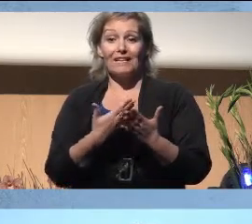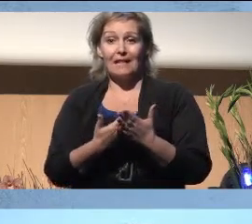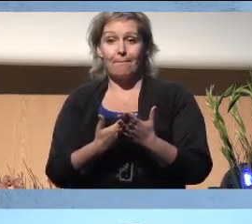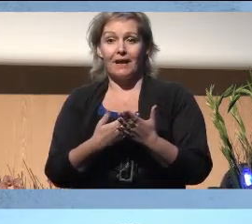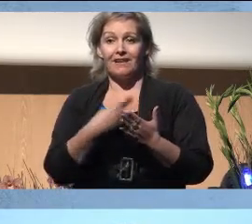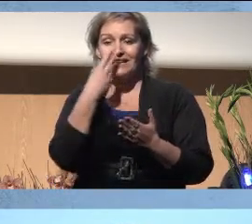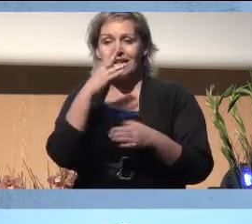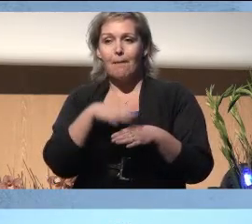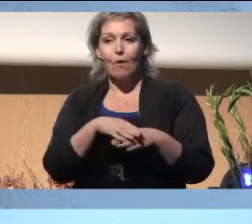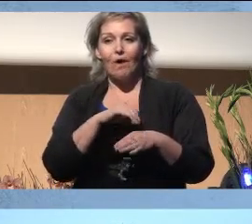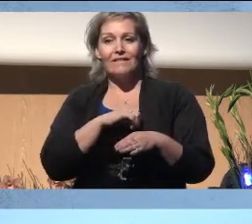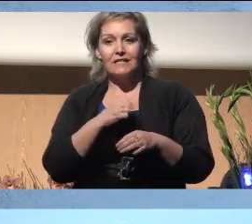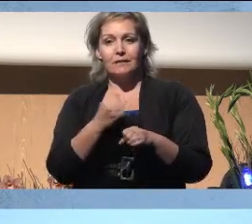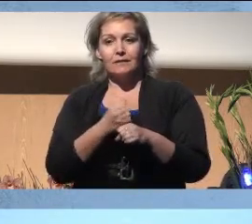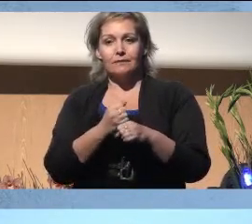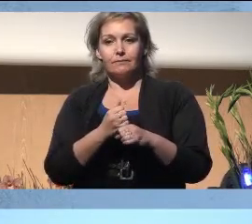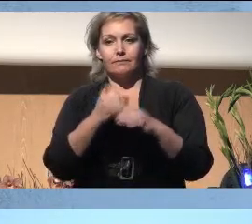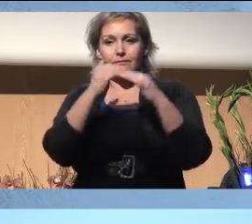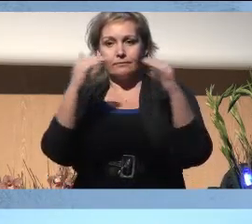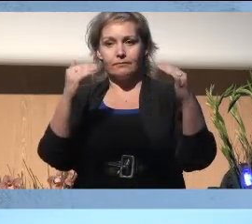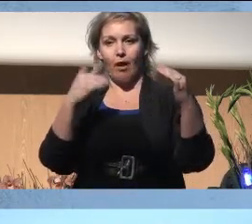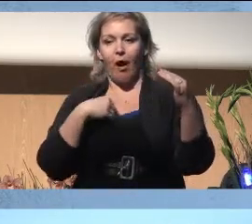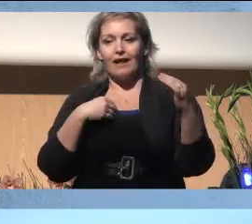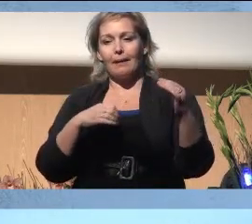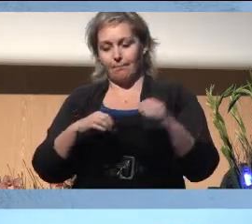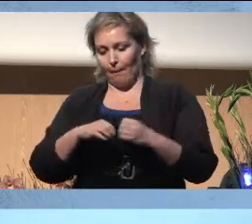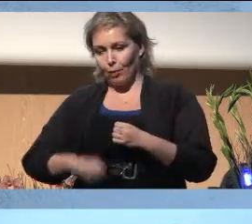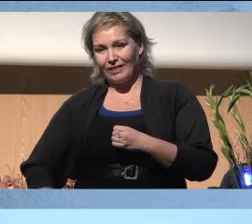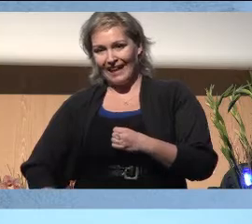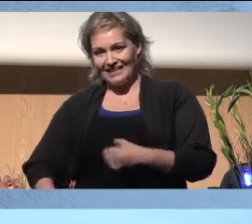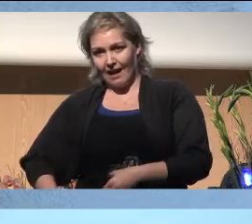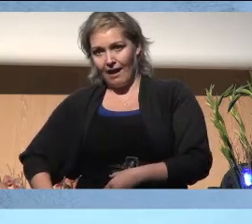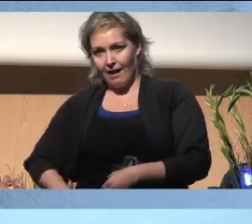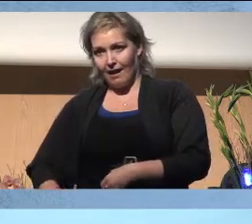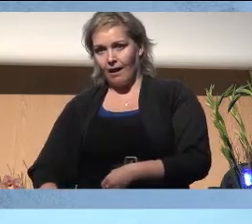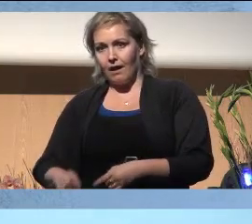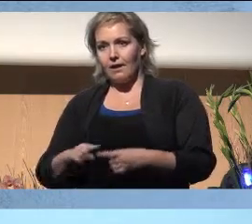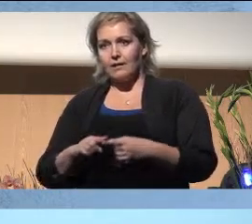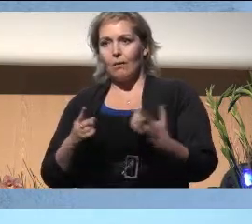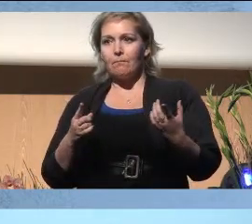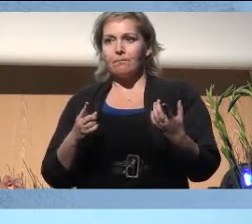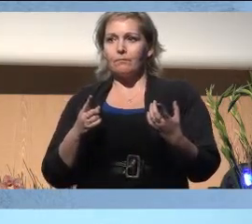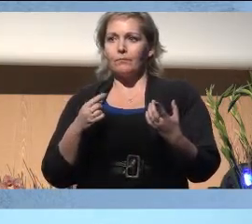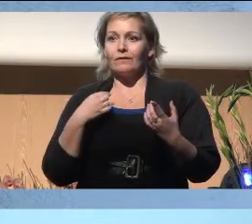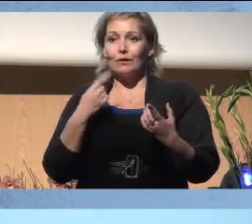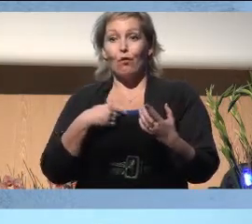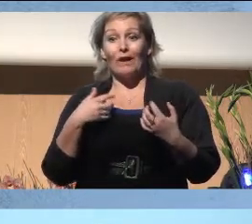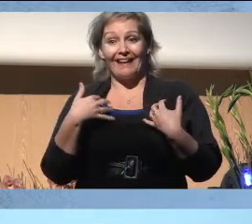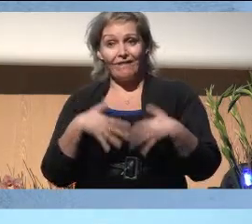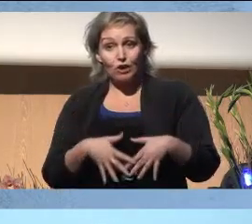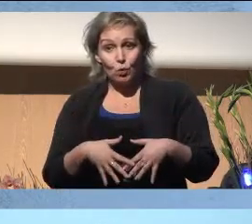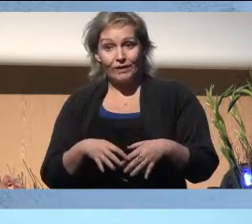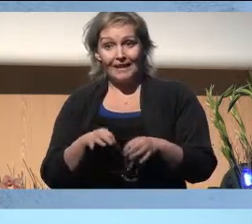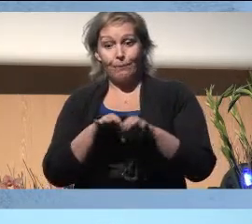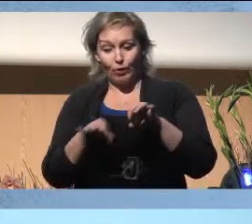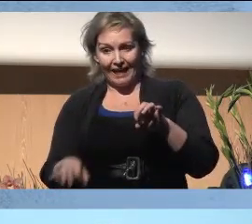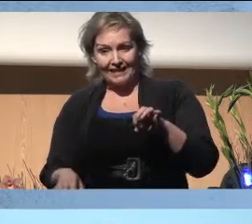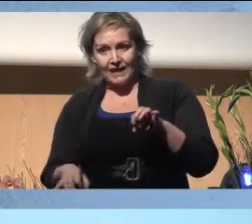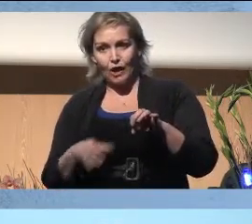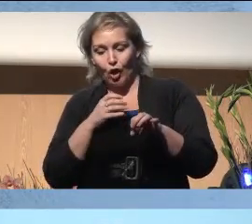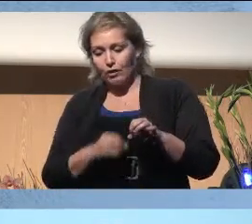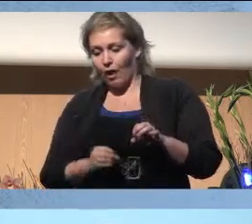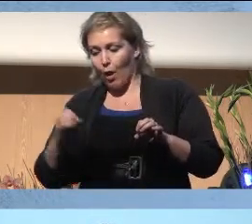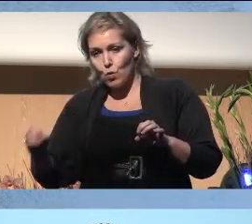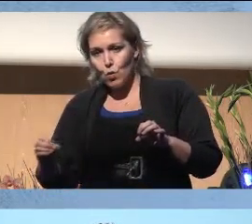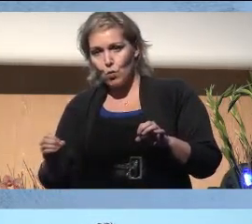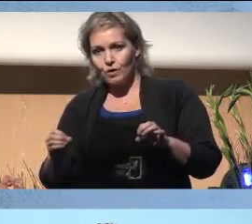så tittar vi på om man opererar en höft och sätter in en protes. Då är det så infektionskänsligt, så om man får en infektion i protesen så måste man ta ut den.